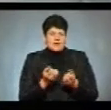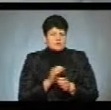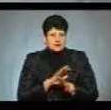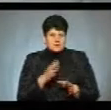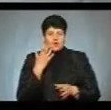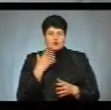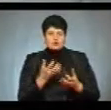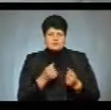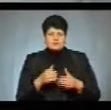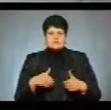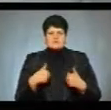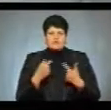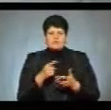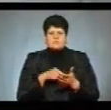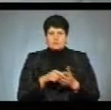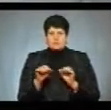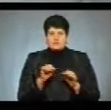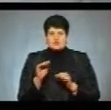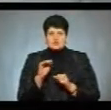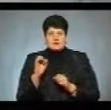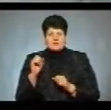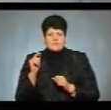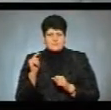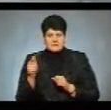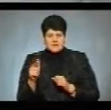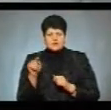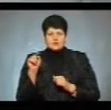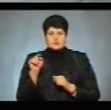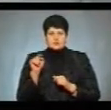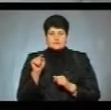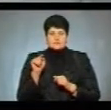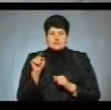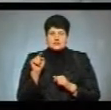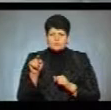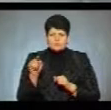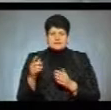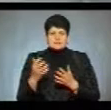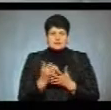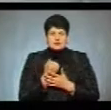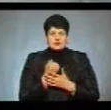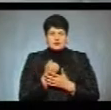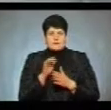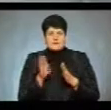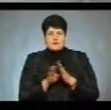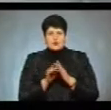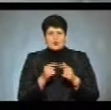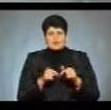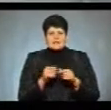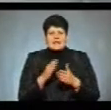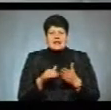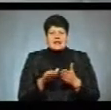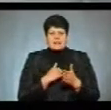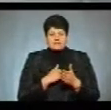Коли отримують, звернуться до міського управління житлово-комунального господарства, щоб те винайшло підрядну організацію, яка